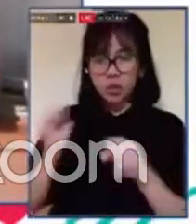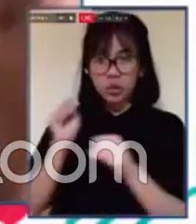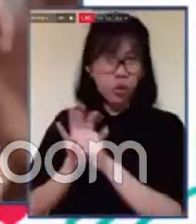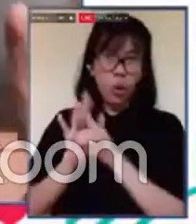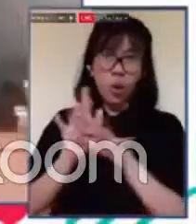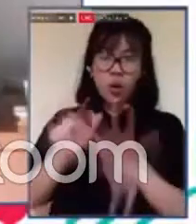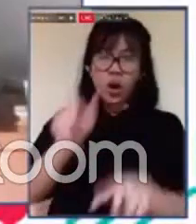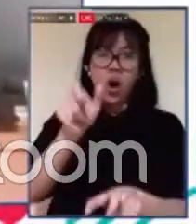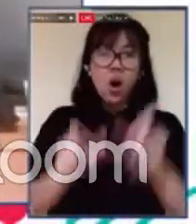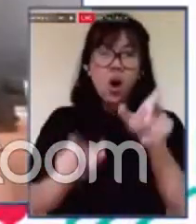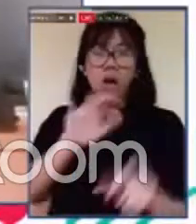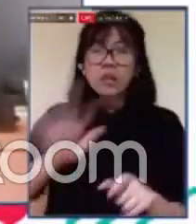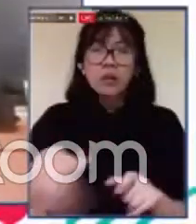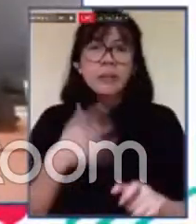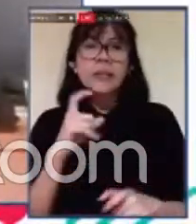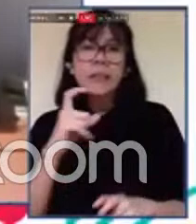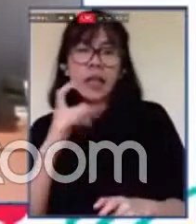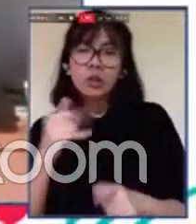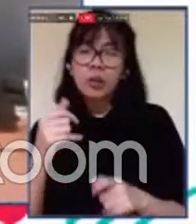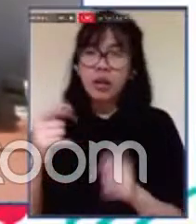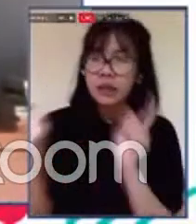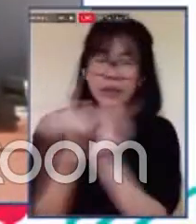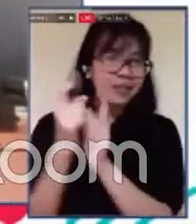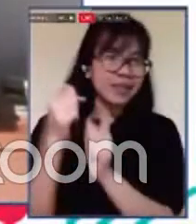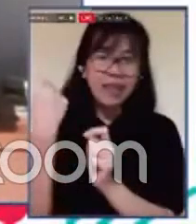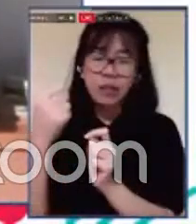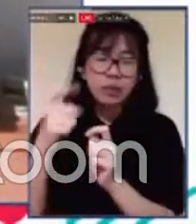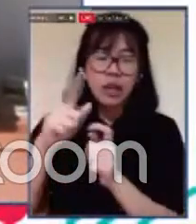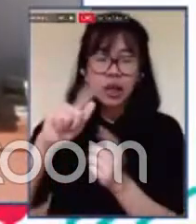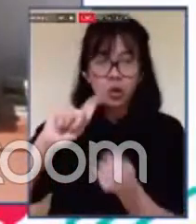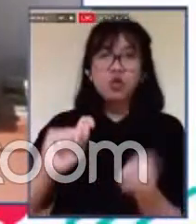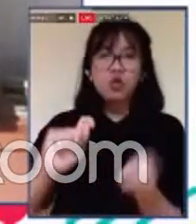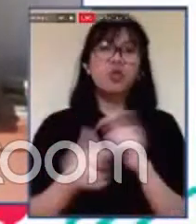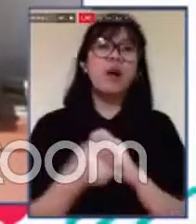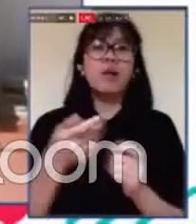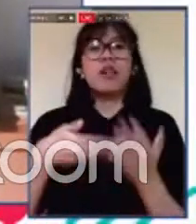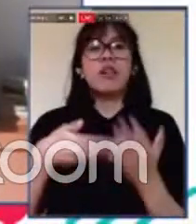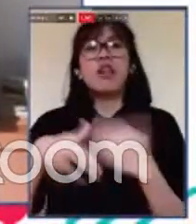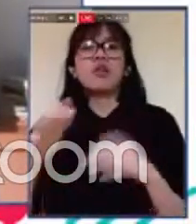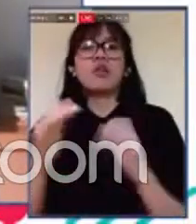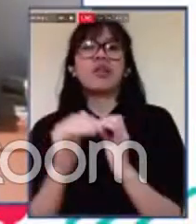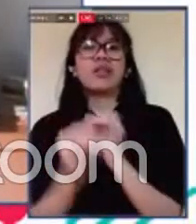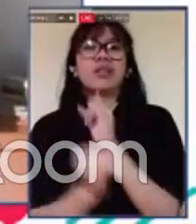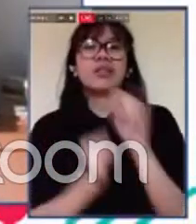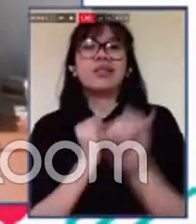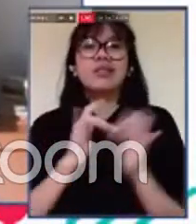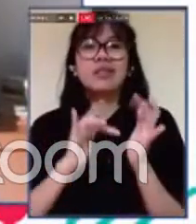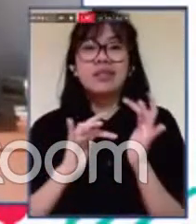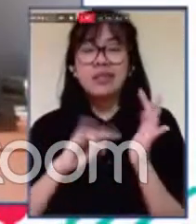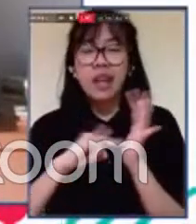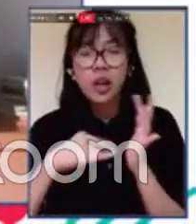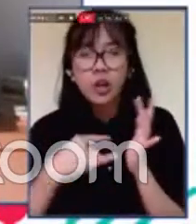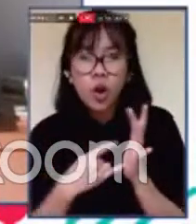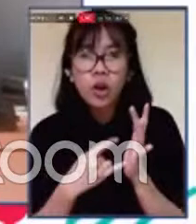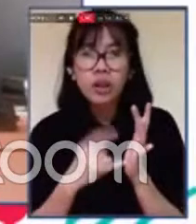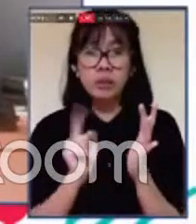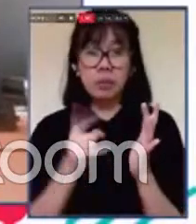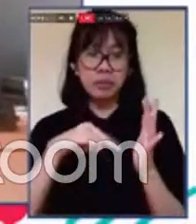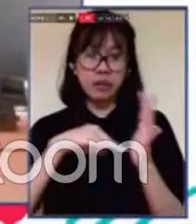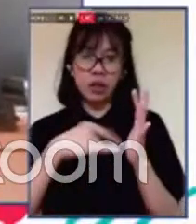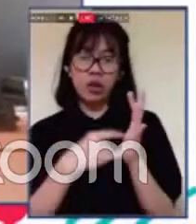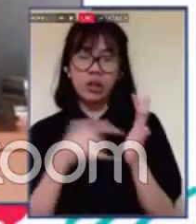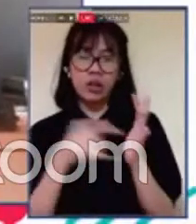mengambil jarak dan menjadikan dunia digital sebagai dunia baru yang dinilai ramah dan bebas dari virus